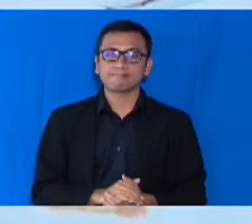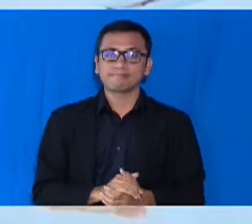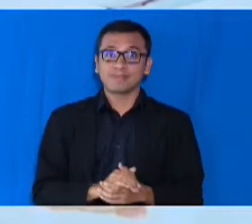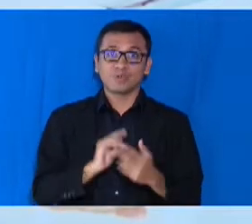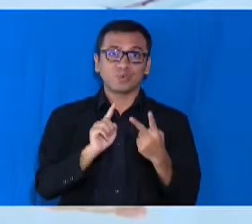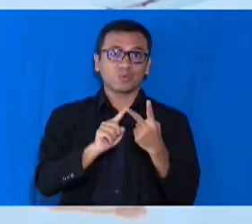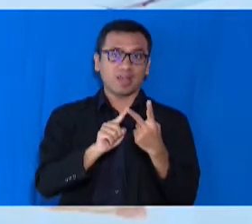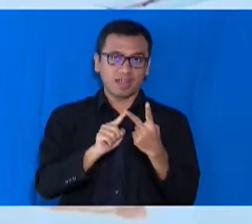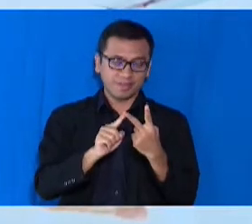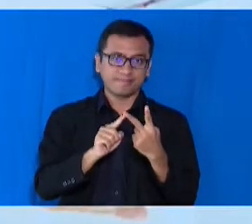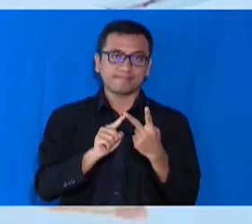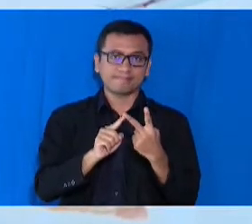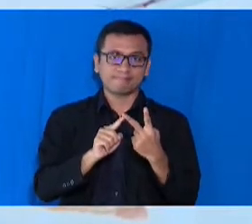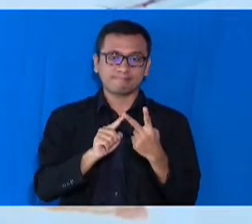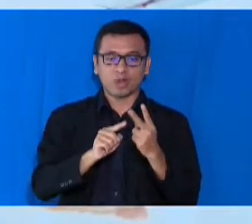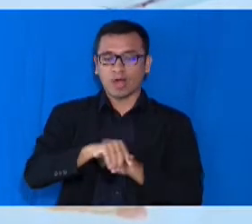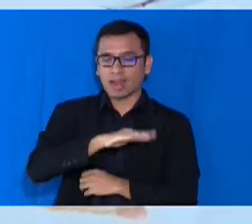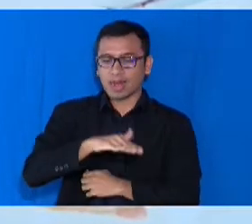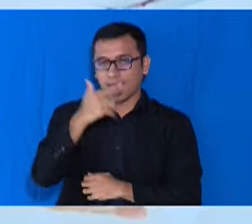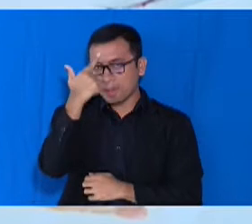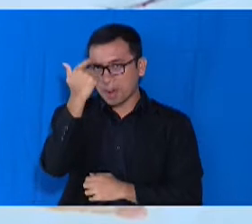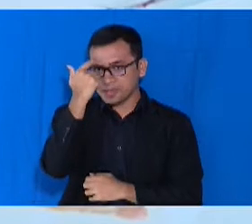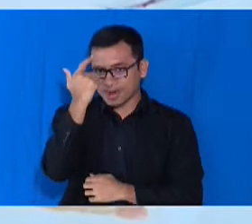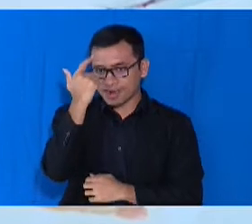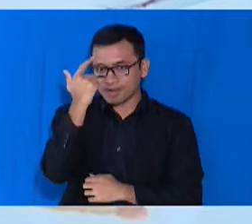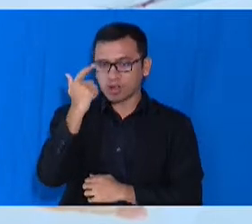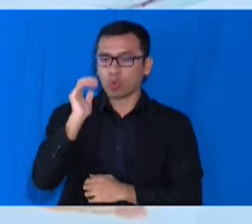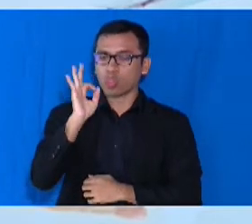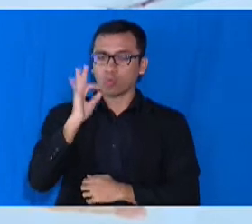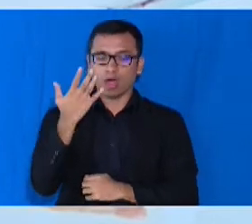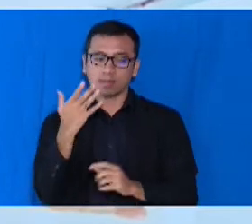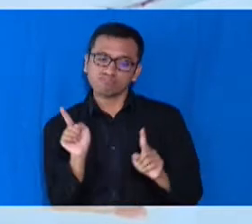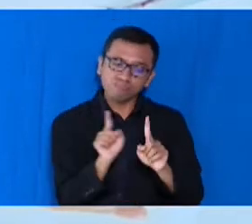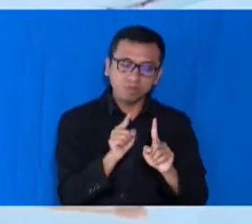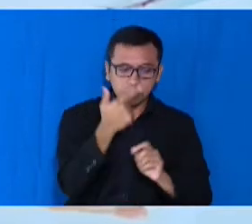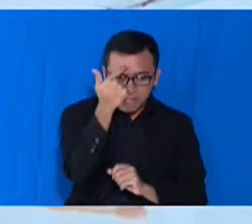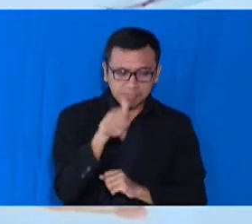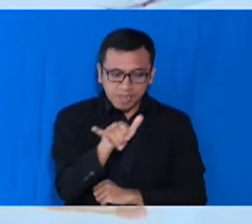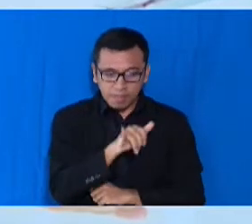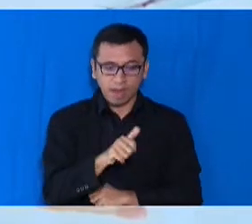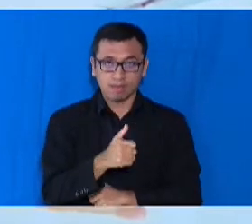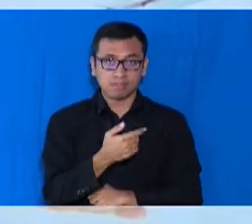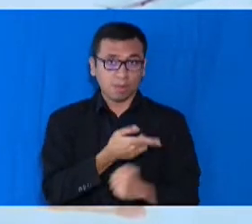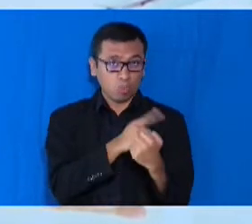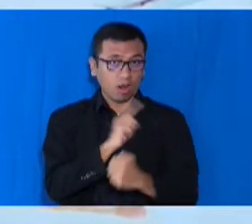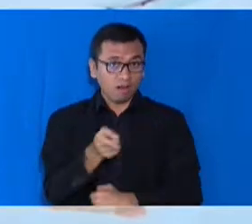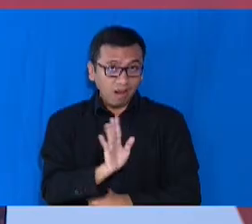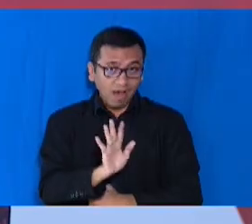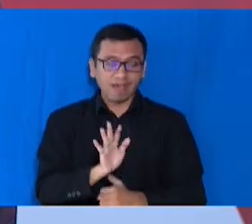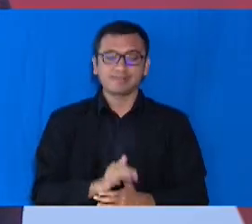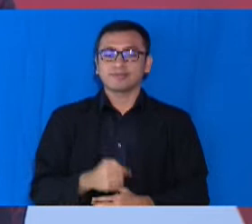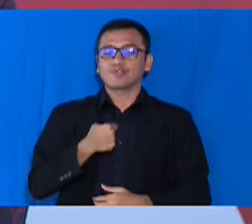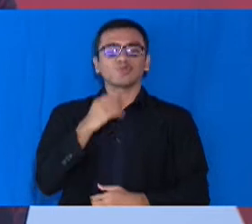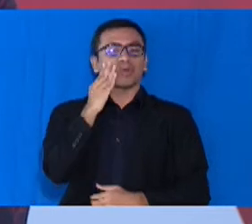kita bisa punya kemampuan untuk mendampingi anak-anak kita? Saya sendiri pernah mengalami.